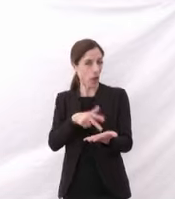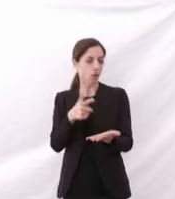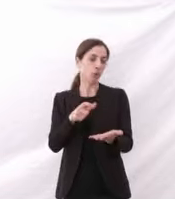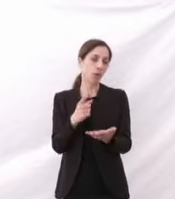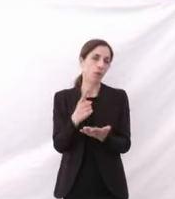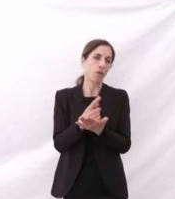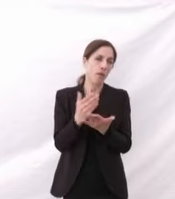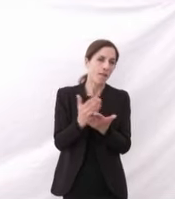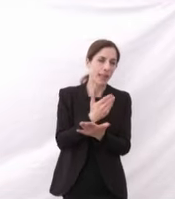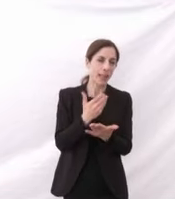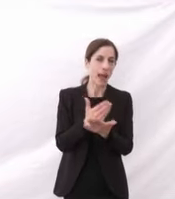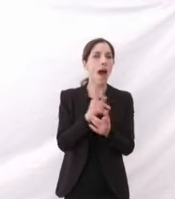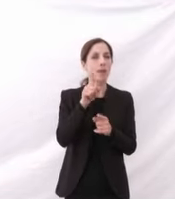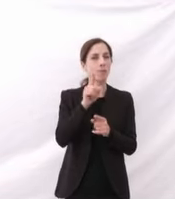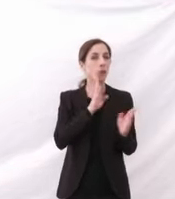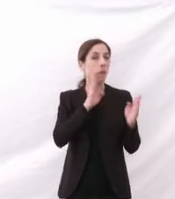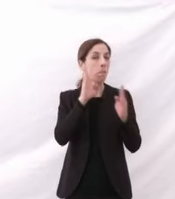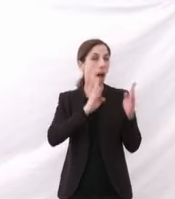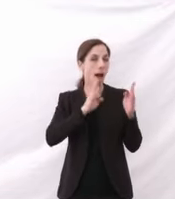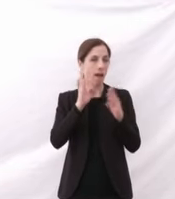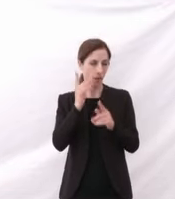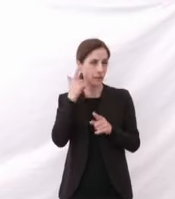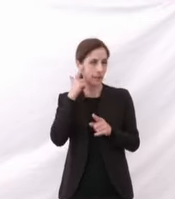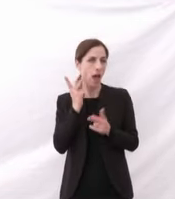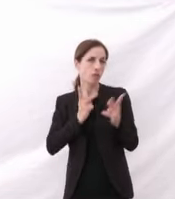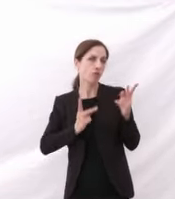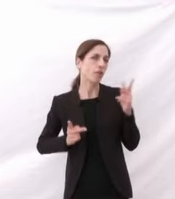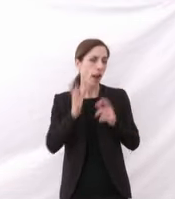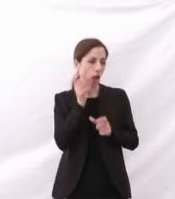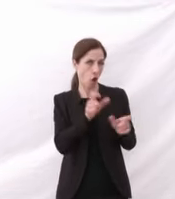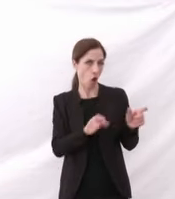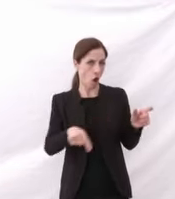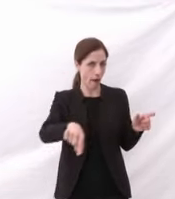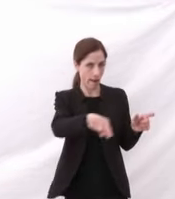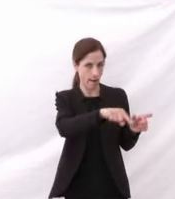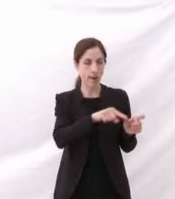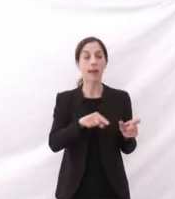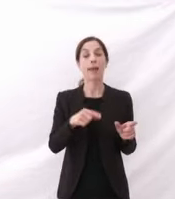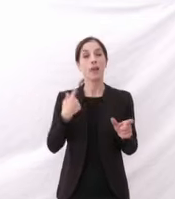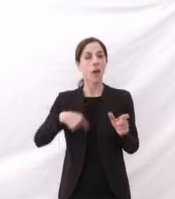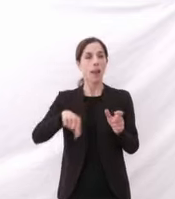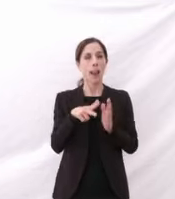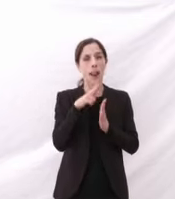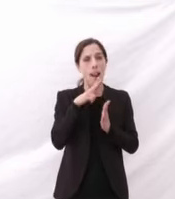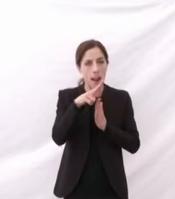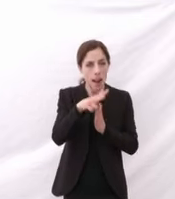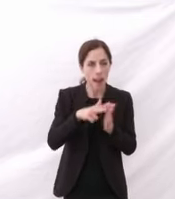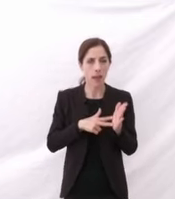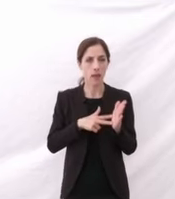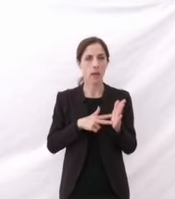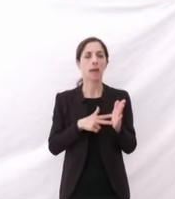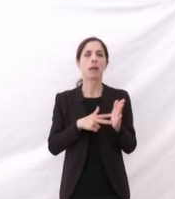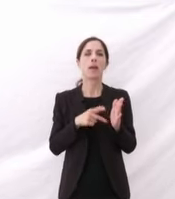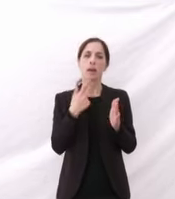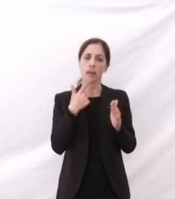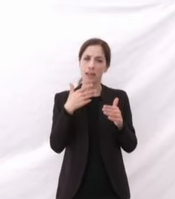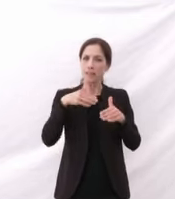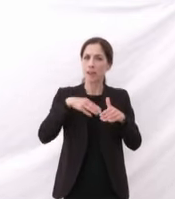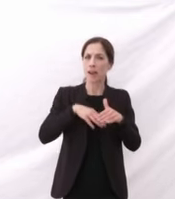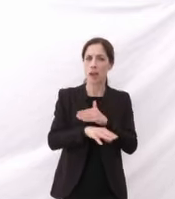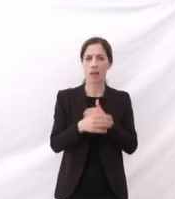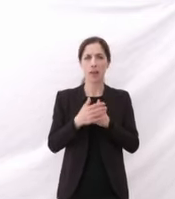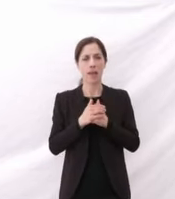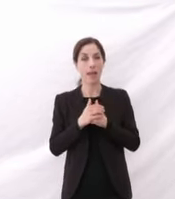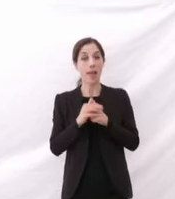trovassero anche i mafiosi che le vanno a cercare disperatamente, non li stiamo nascondendo.